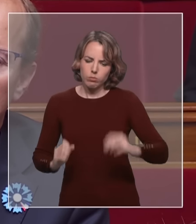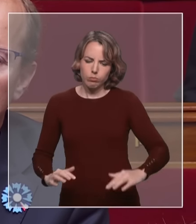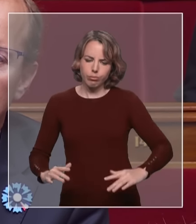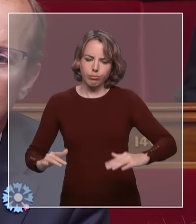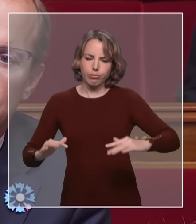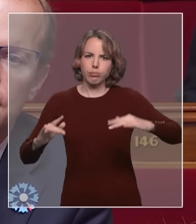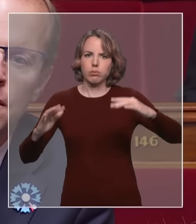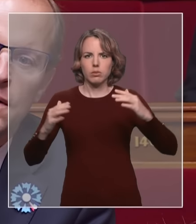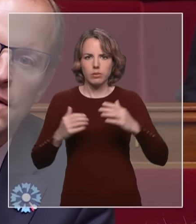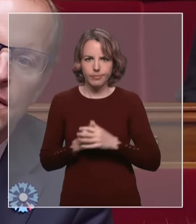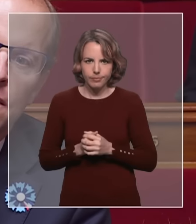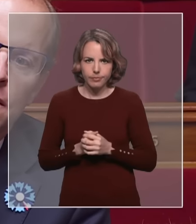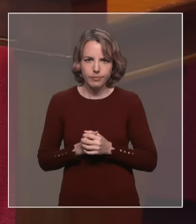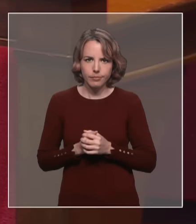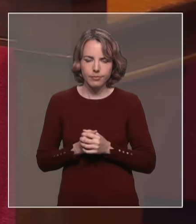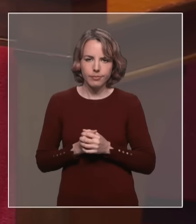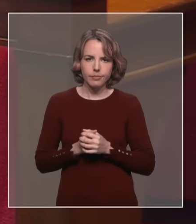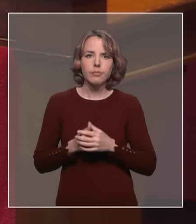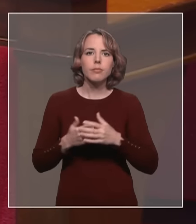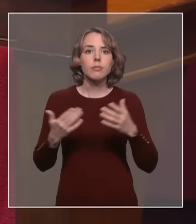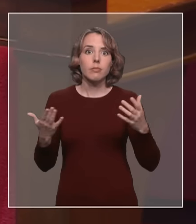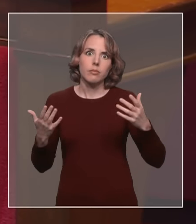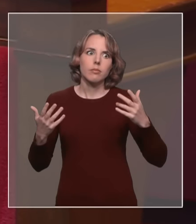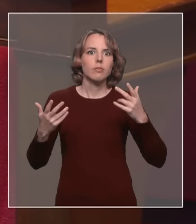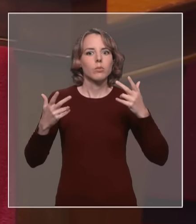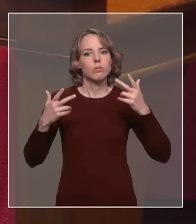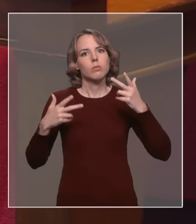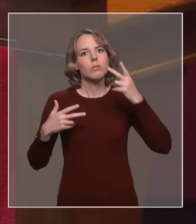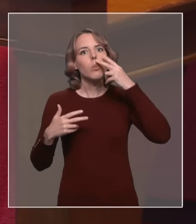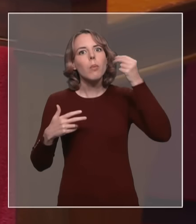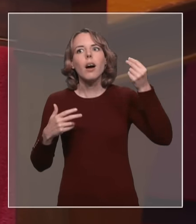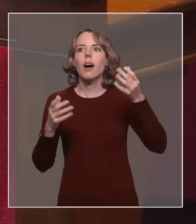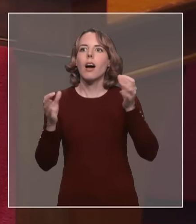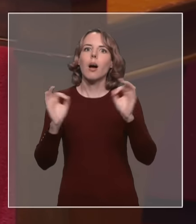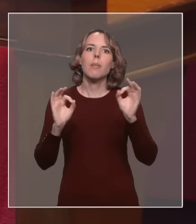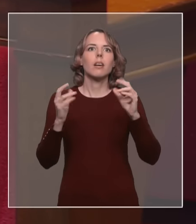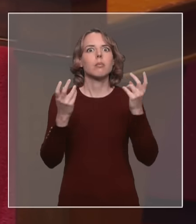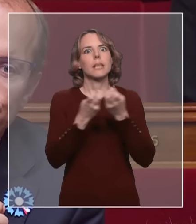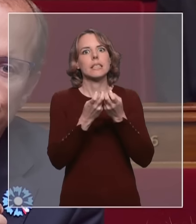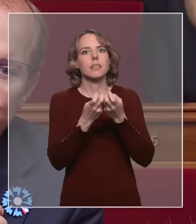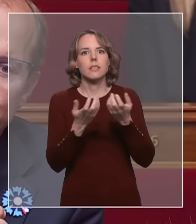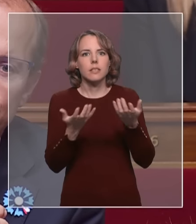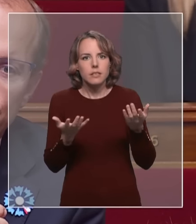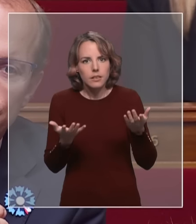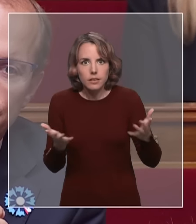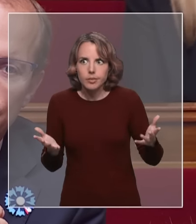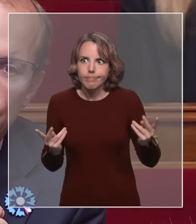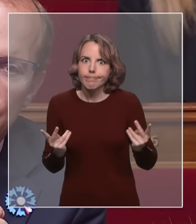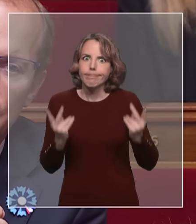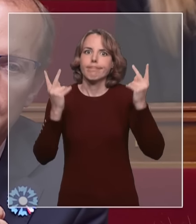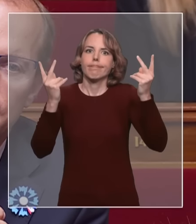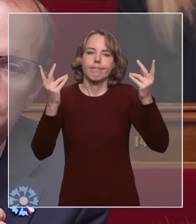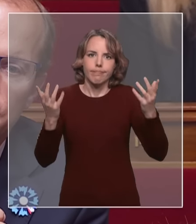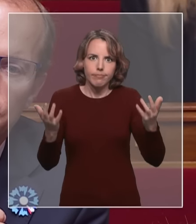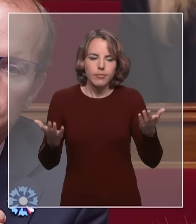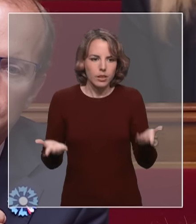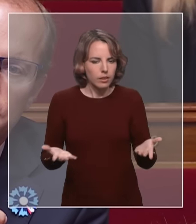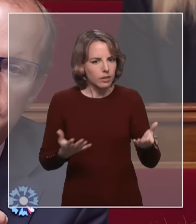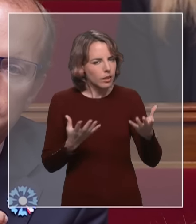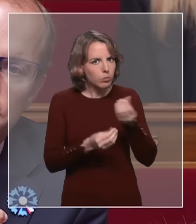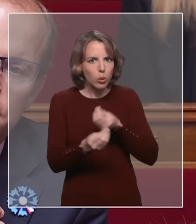Aujourd'hui, si la valeur d'une seule vie humaine reste inestimable, nous ne pouvons détourner le regard. Des populations sinistrées qui ont vu